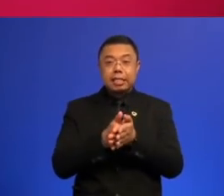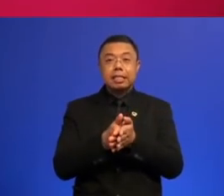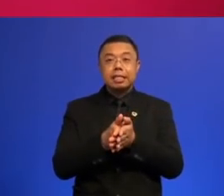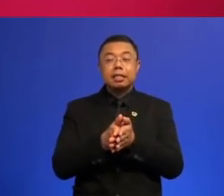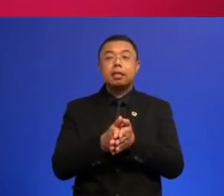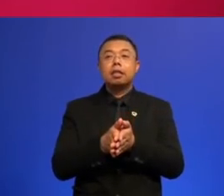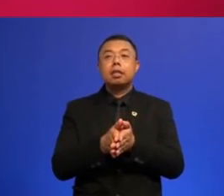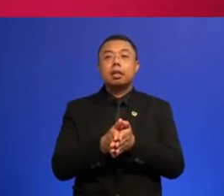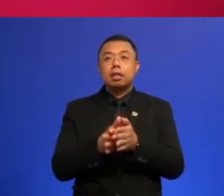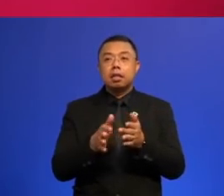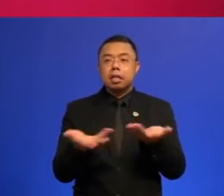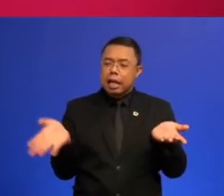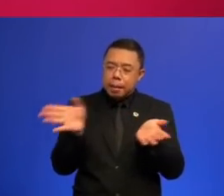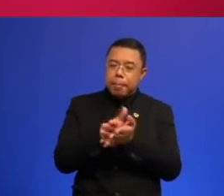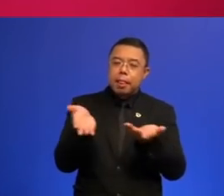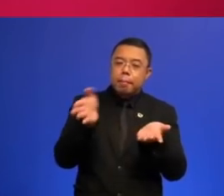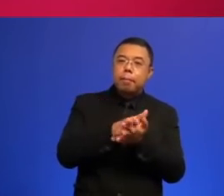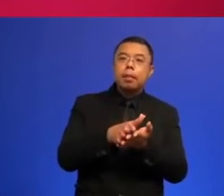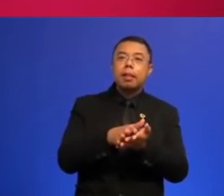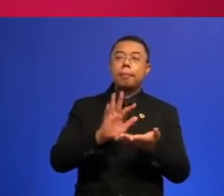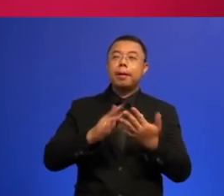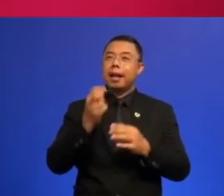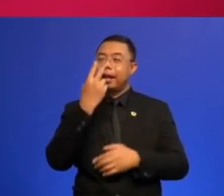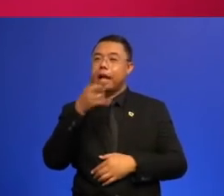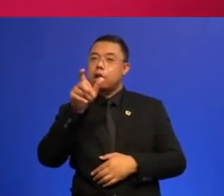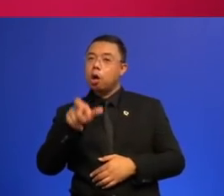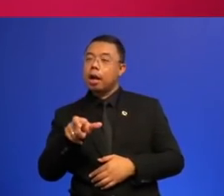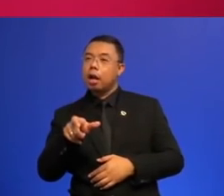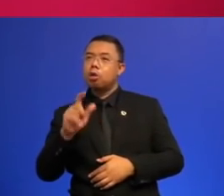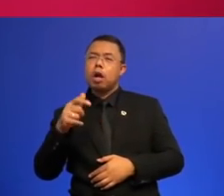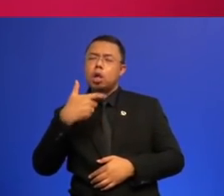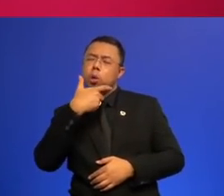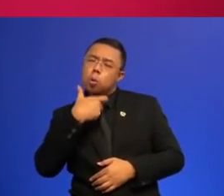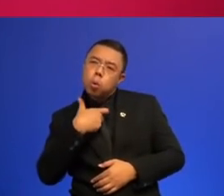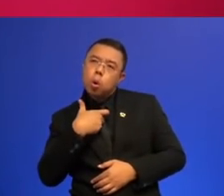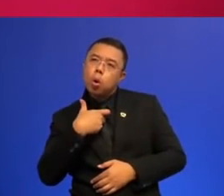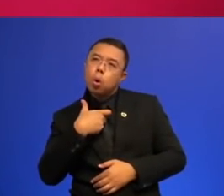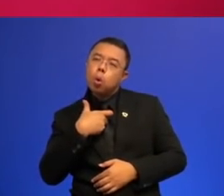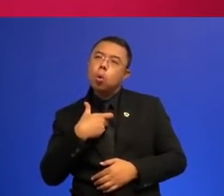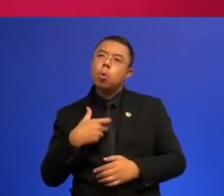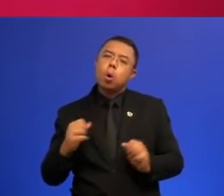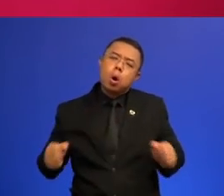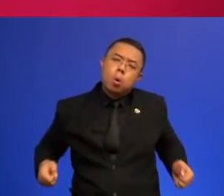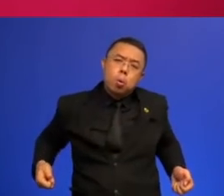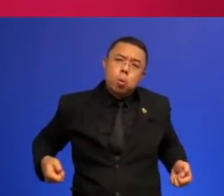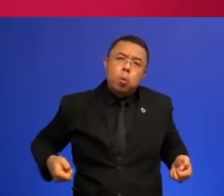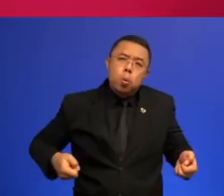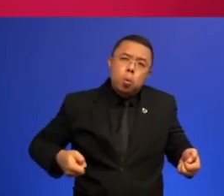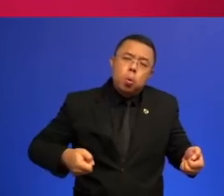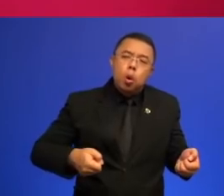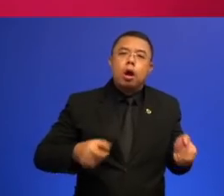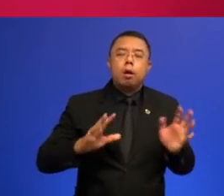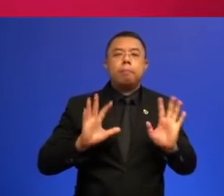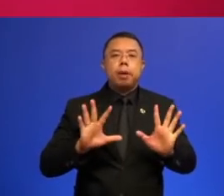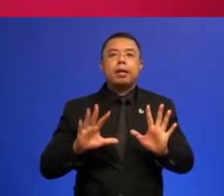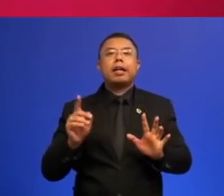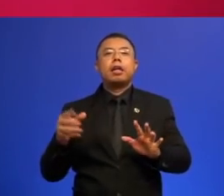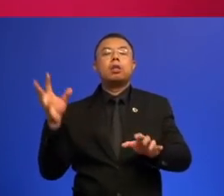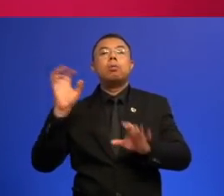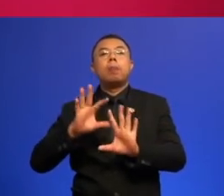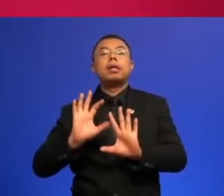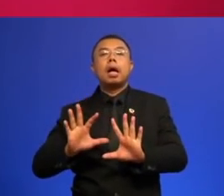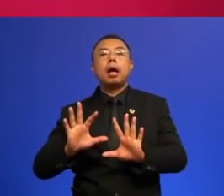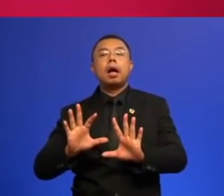biasa ya. Dilipetin. Pernah gak lihat orang tua terus narik gerobak isinya macam-macam. Itu juga